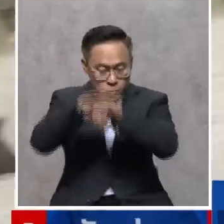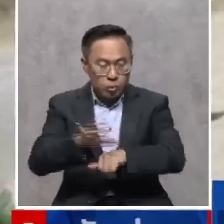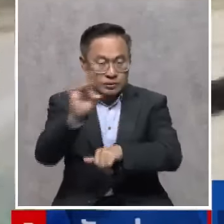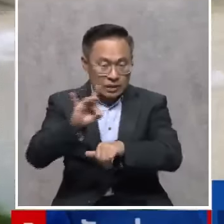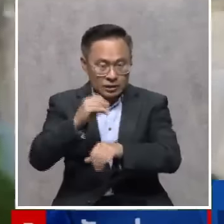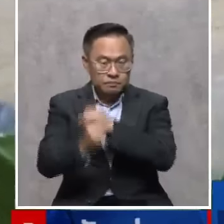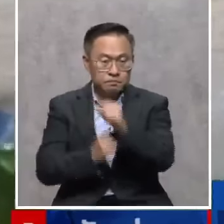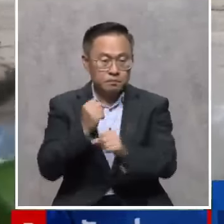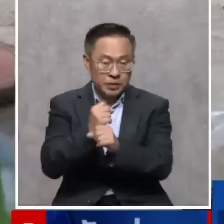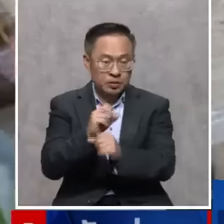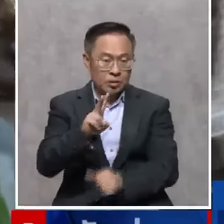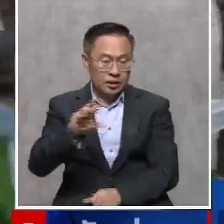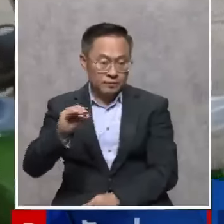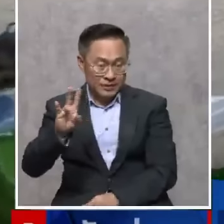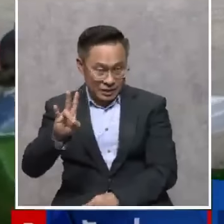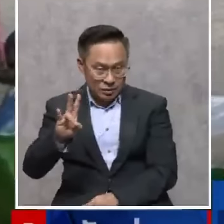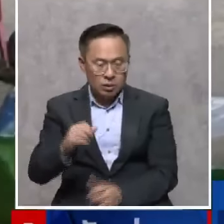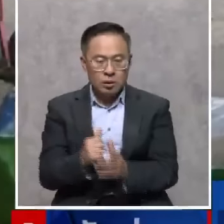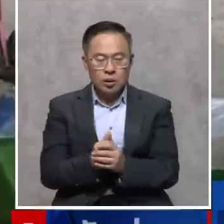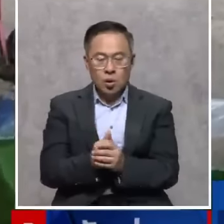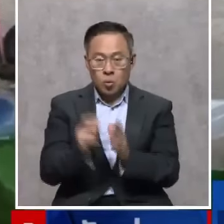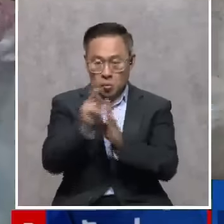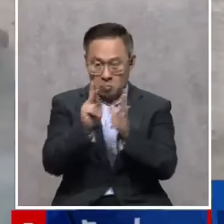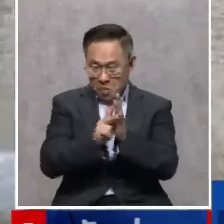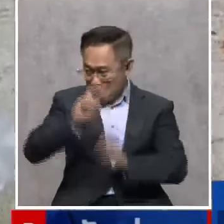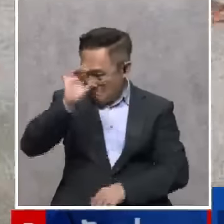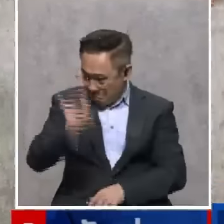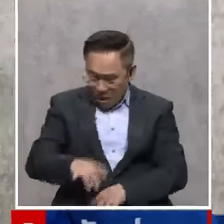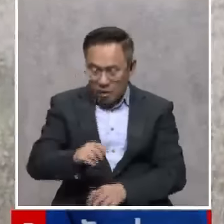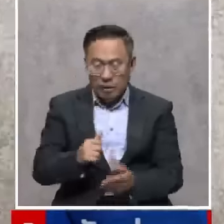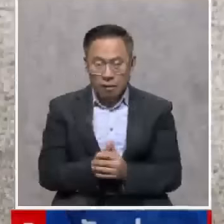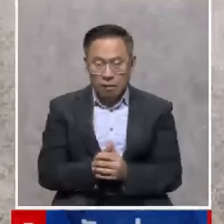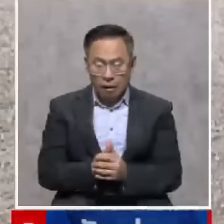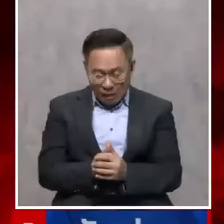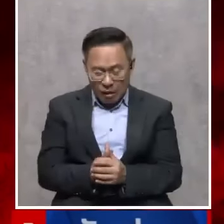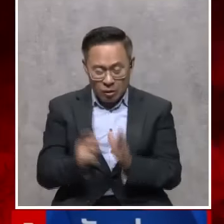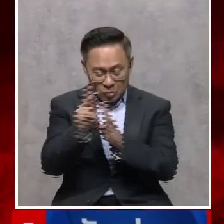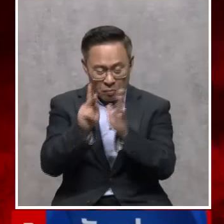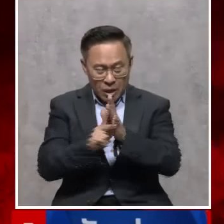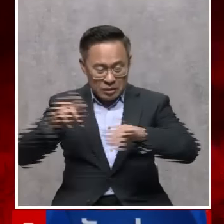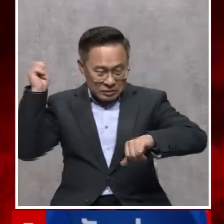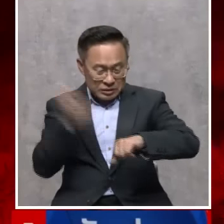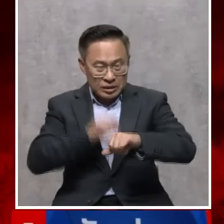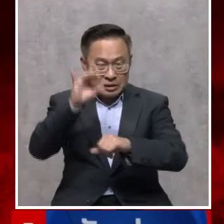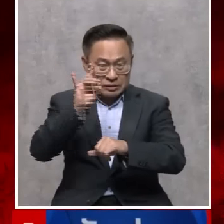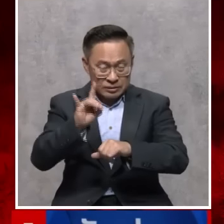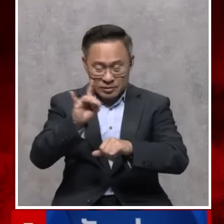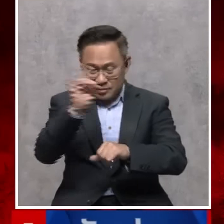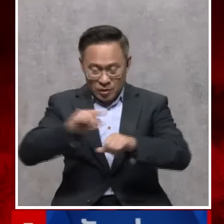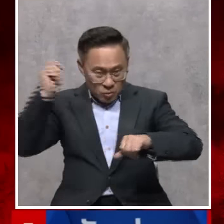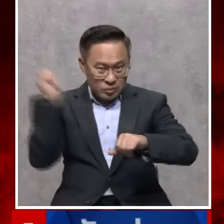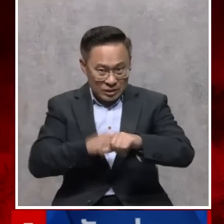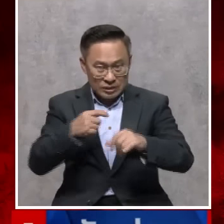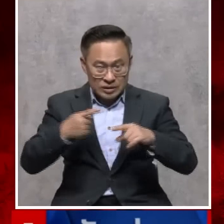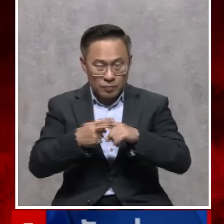57ก็พบนะคะว่ามีโทษแรงกว่าทำร้ายคนอีกนะคุณผู้ชมคุณระพีพันธ์ ทำร้ายสัตว์ตอนนี้มีโทษจำคุก